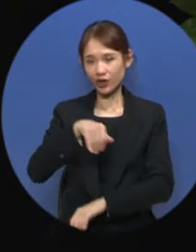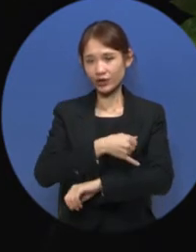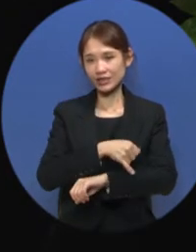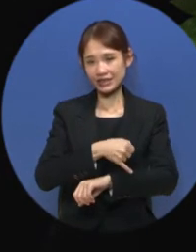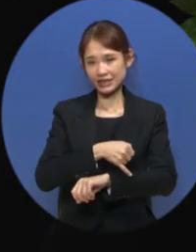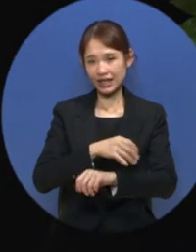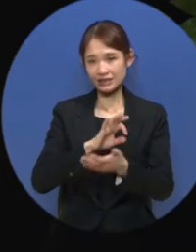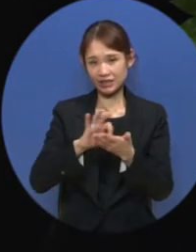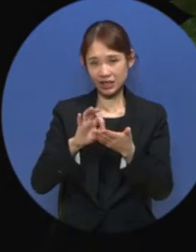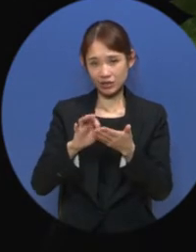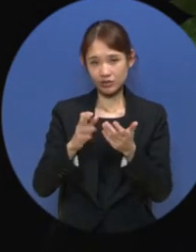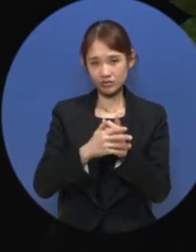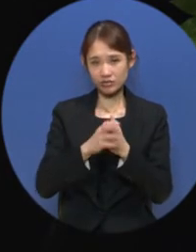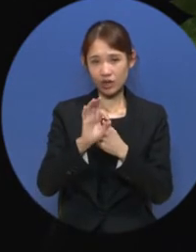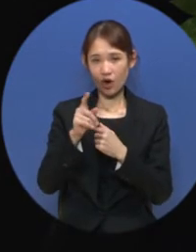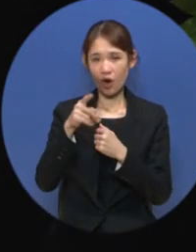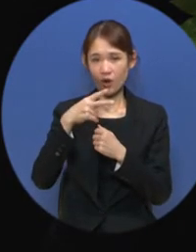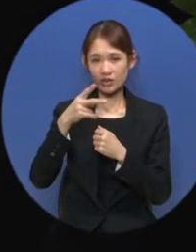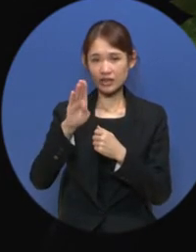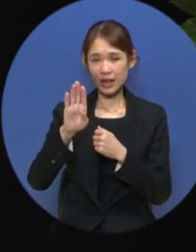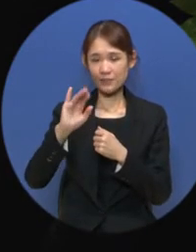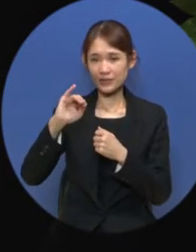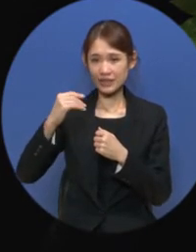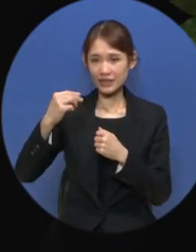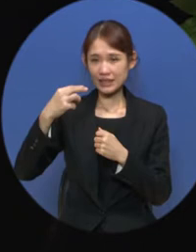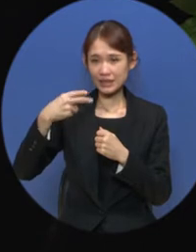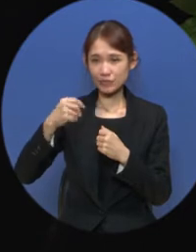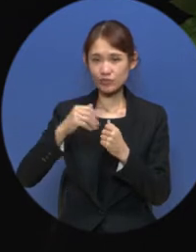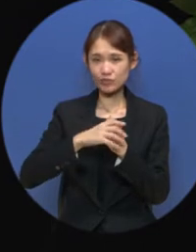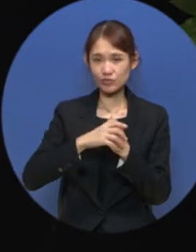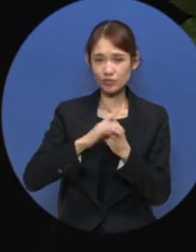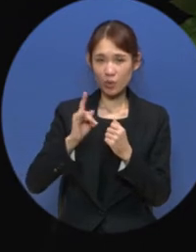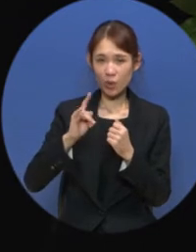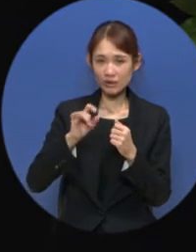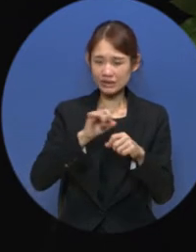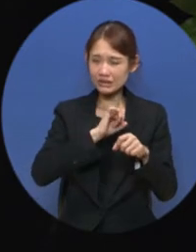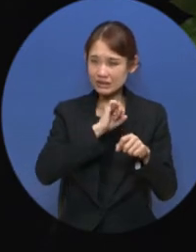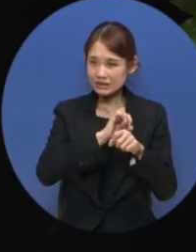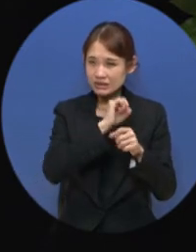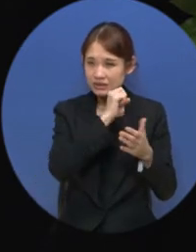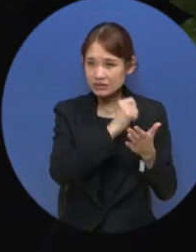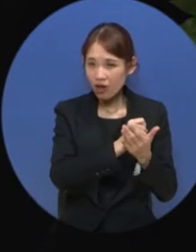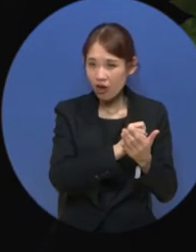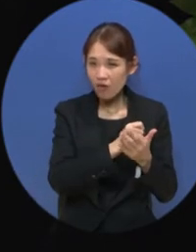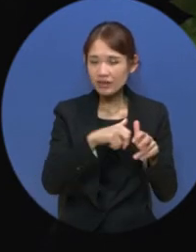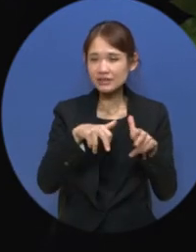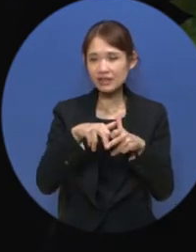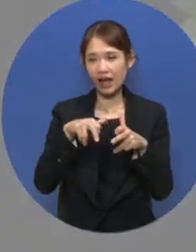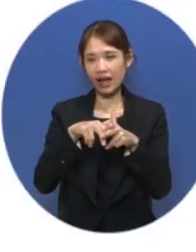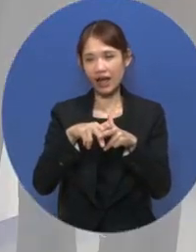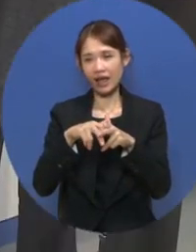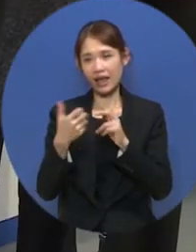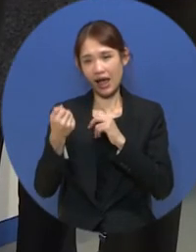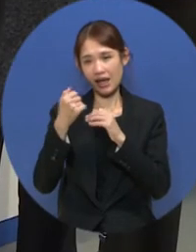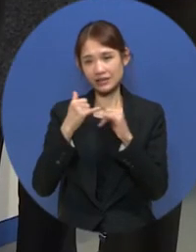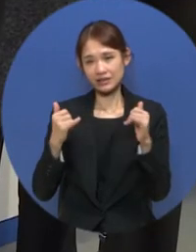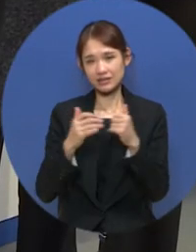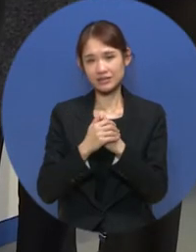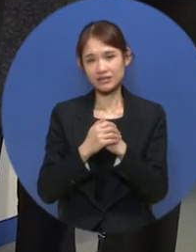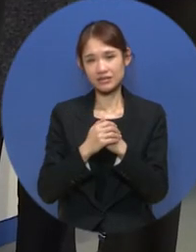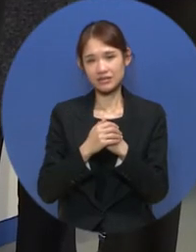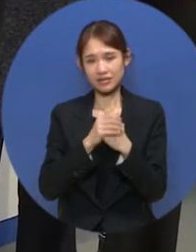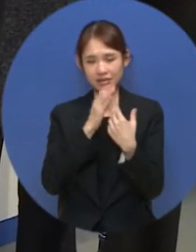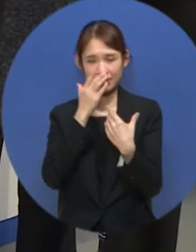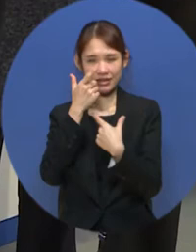근데 네. 이 어댑티브 클로딩이라는 개념은 좀 특정한 장애를 가진 사람들에게 좀